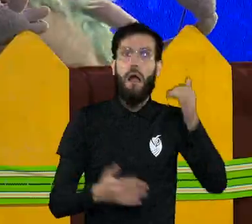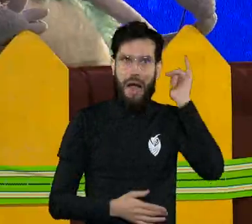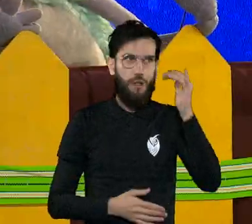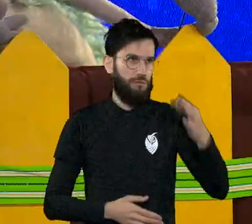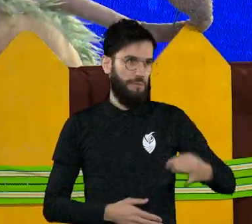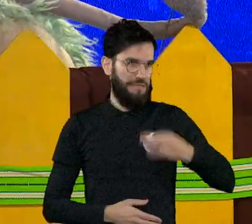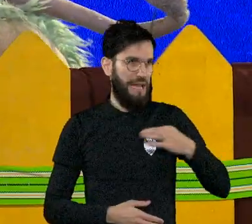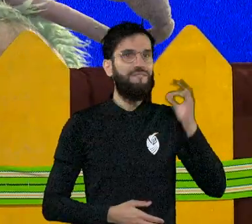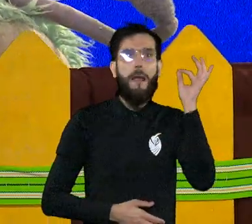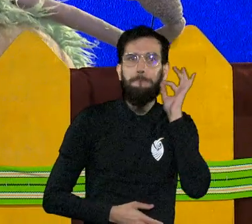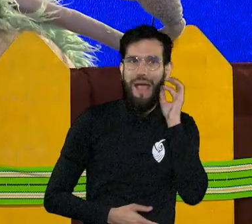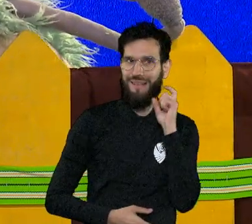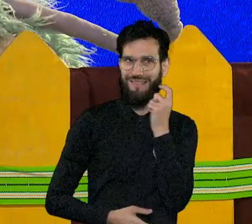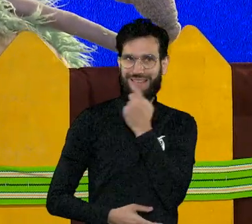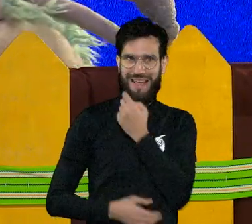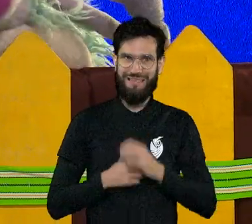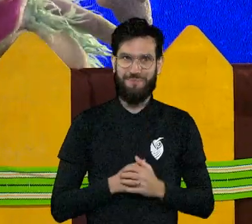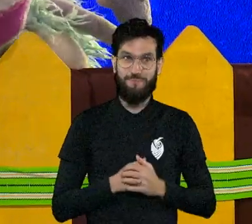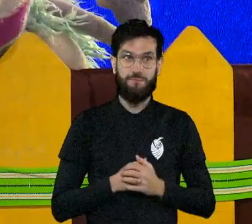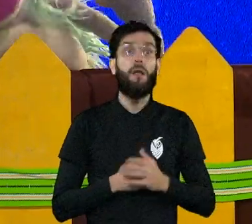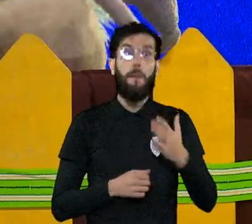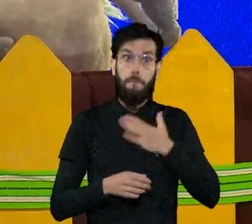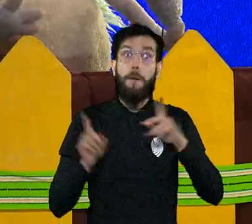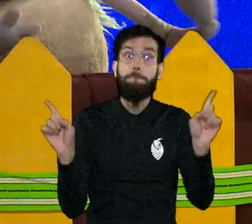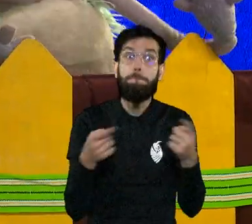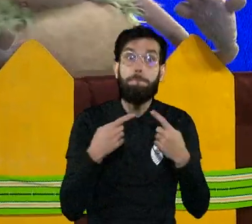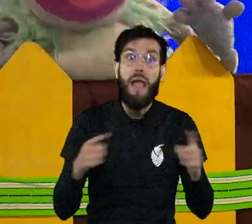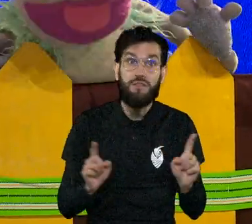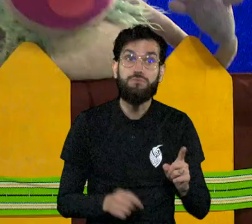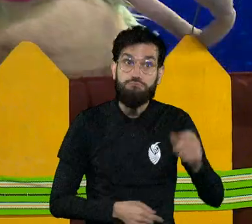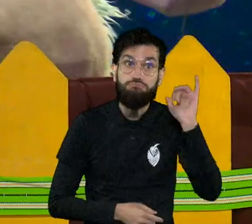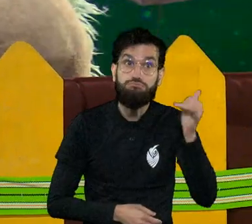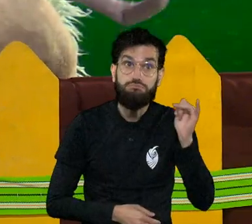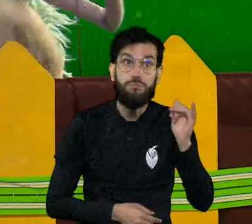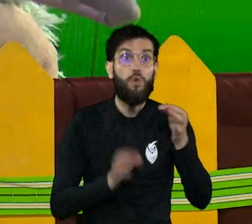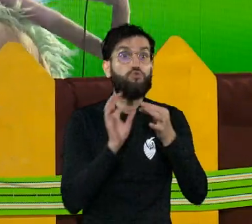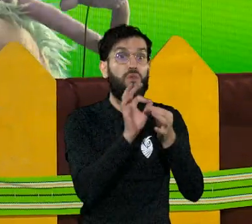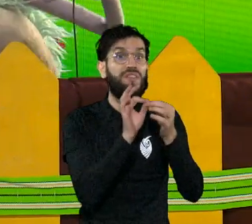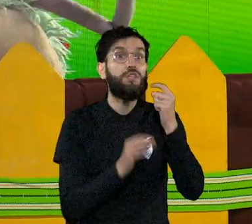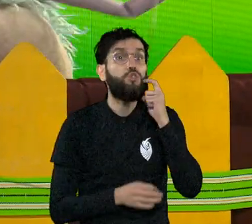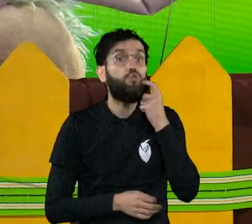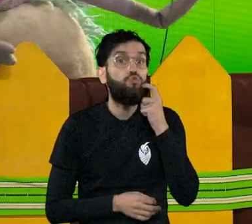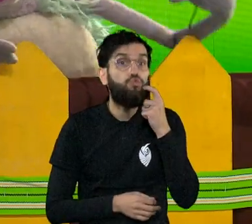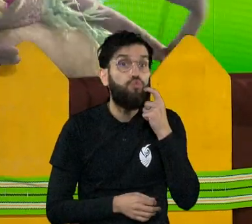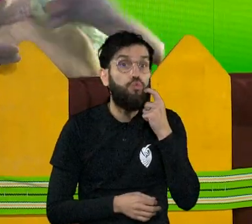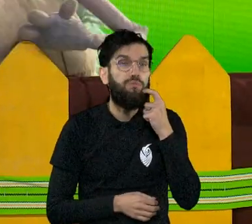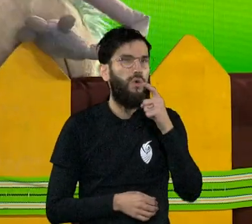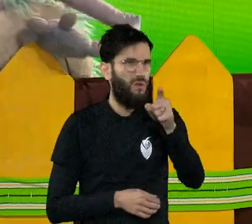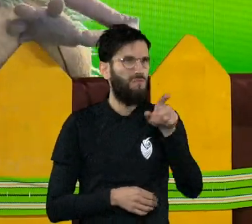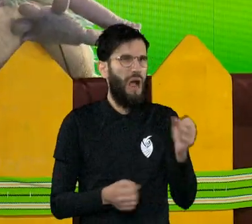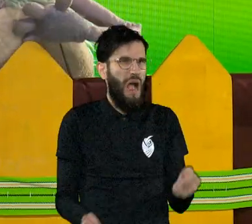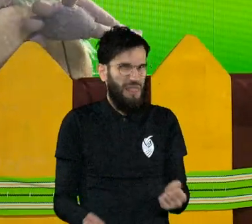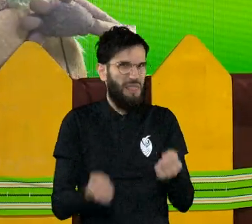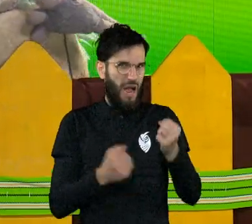to. No a ja mám aj takú pesničku. Áno? Je to o zúbku, ktorý to v živote nemal